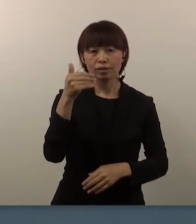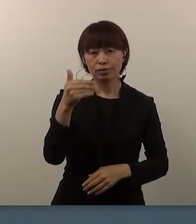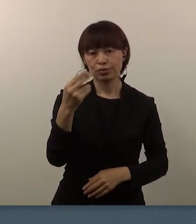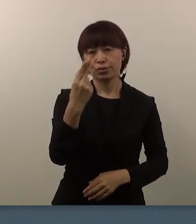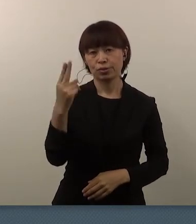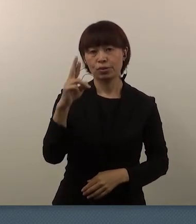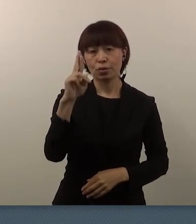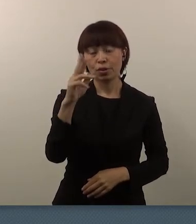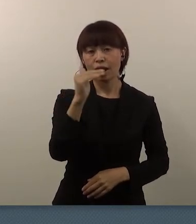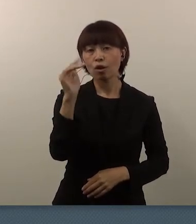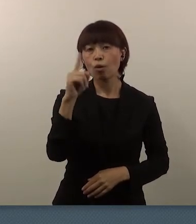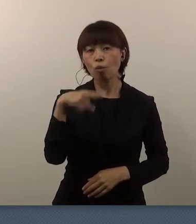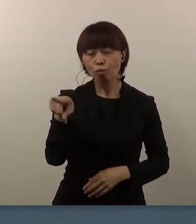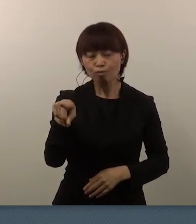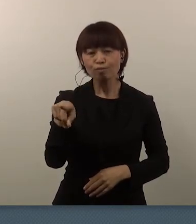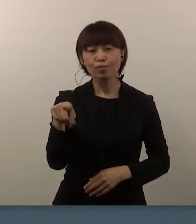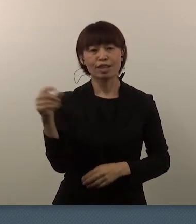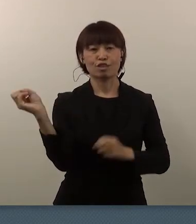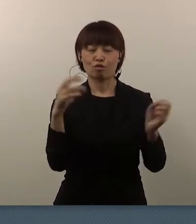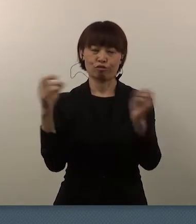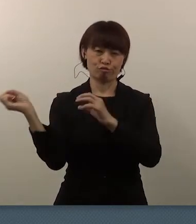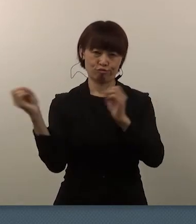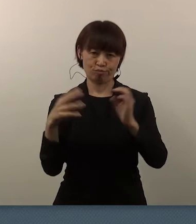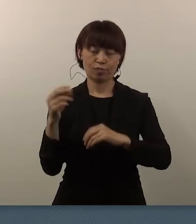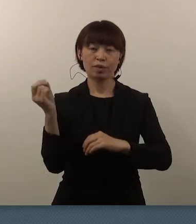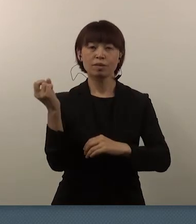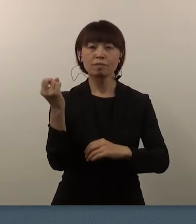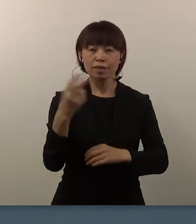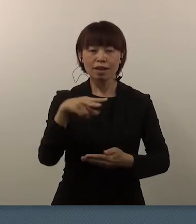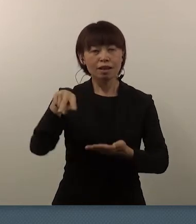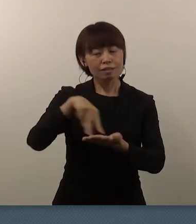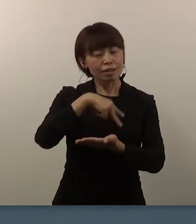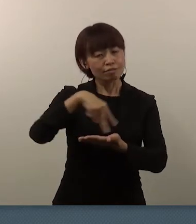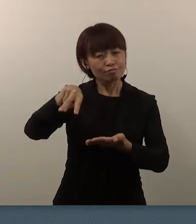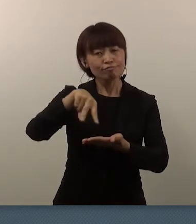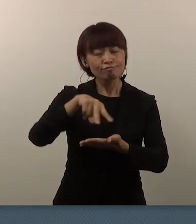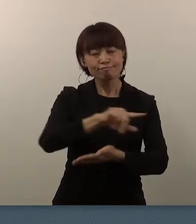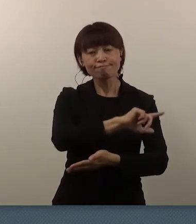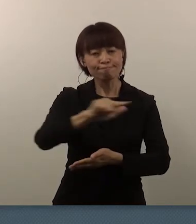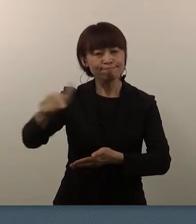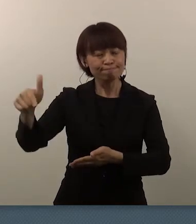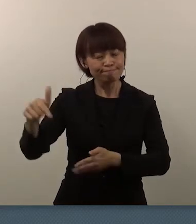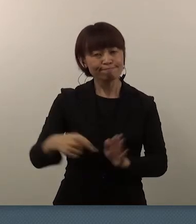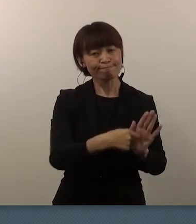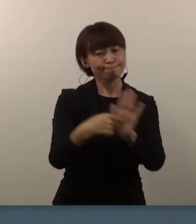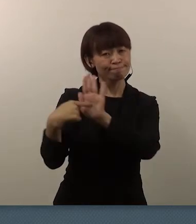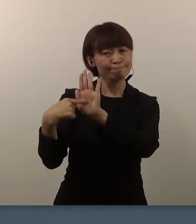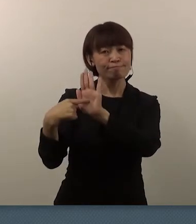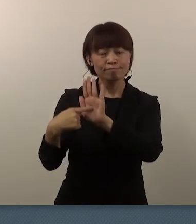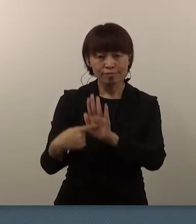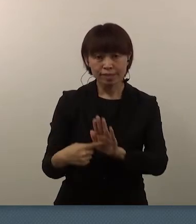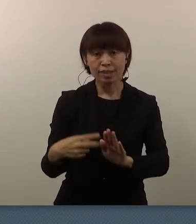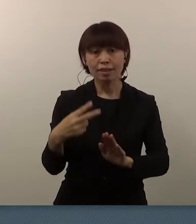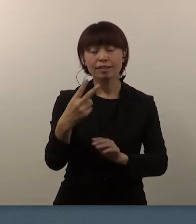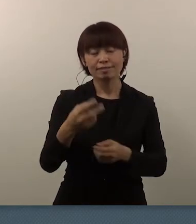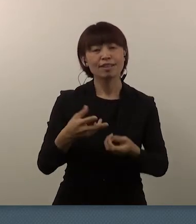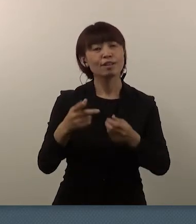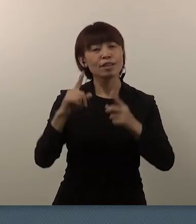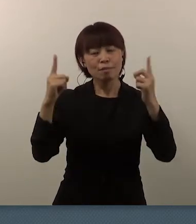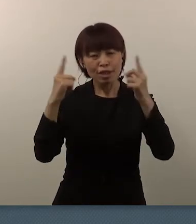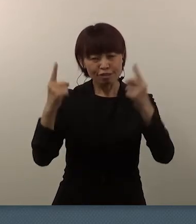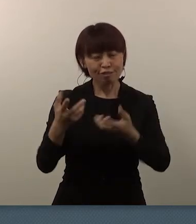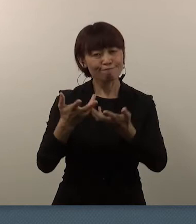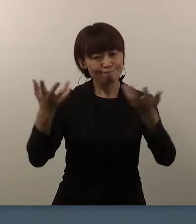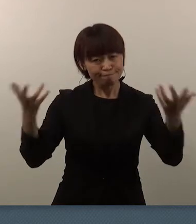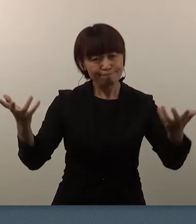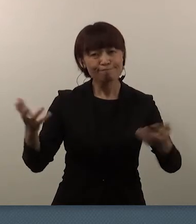ほか、神奈川で活躍するダンサーによる迫力あるパフォーマンスで2年前記念イベントを華やかに盛り上げ